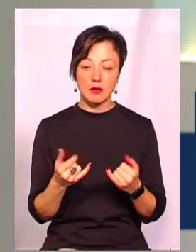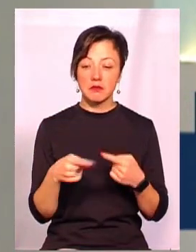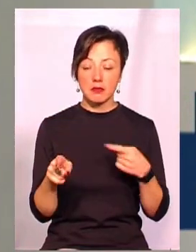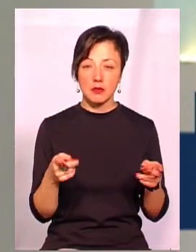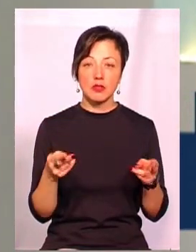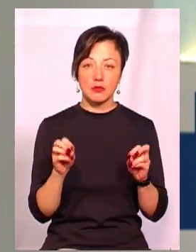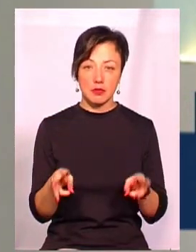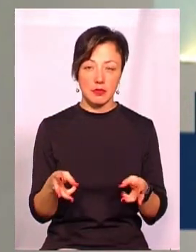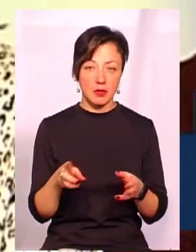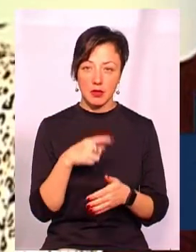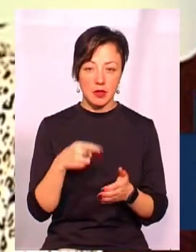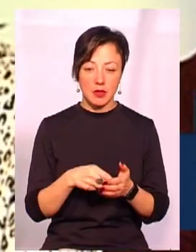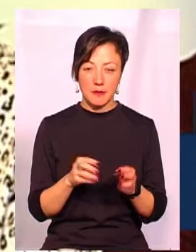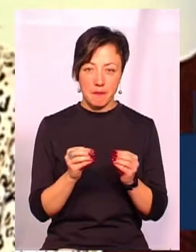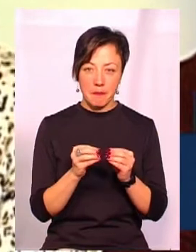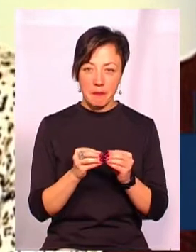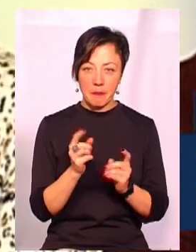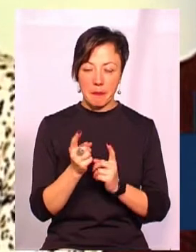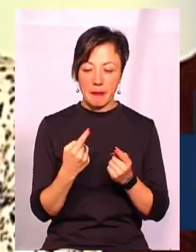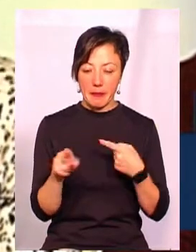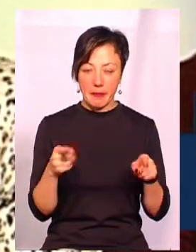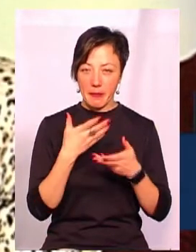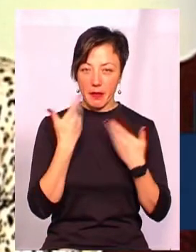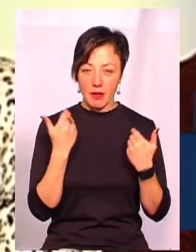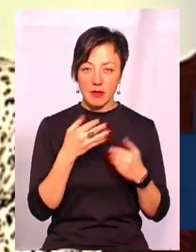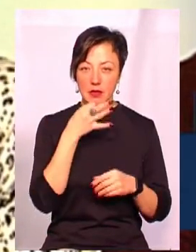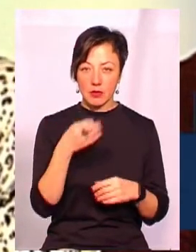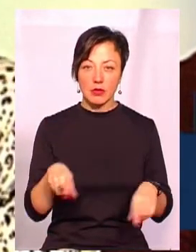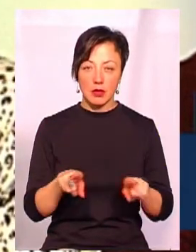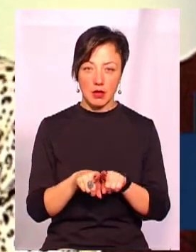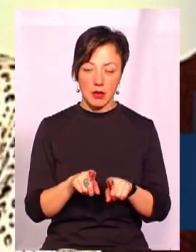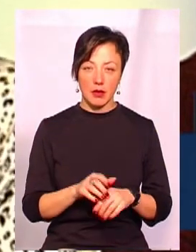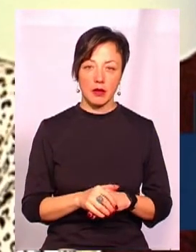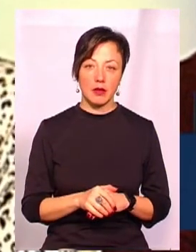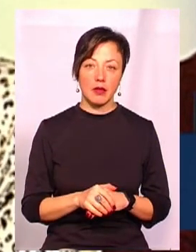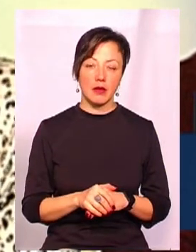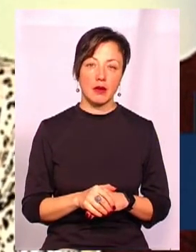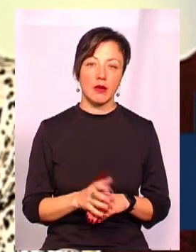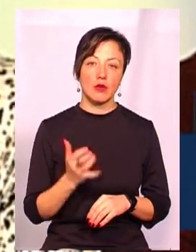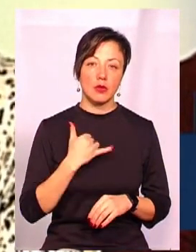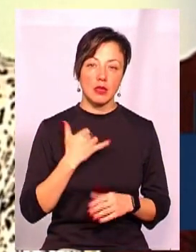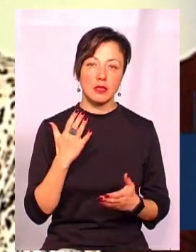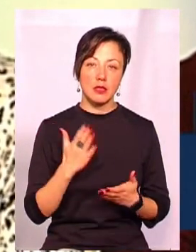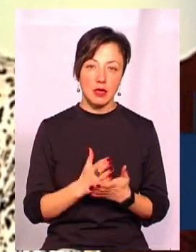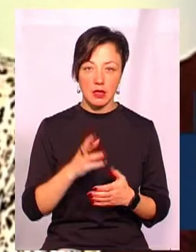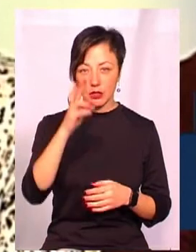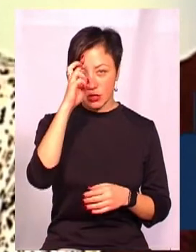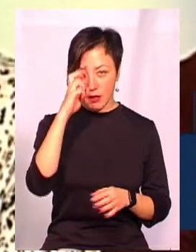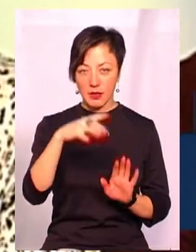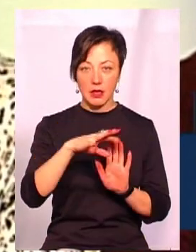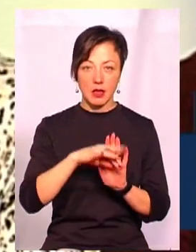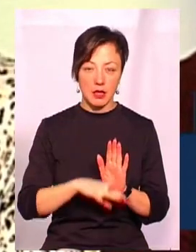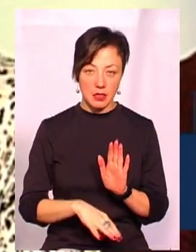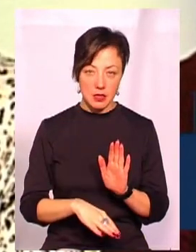Ну, вони нічим не відрізняються. Я можу сказати таке. Значить, у нас є державний